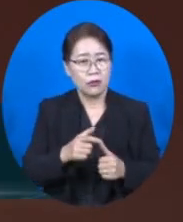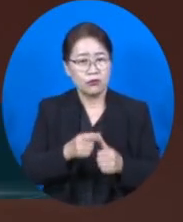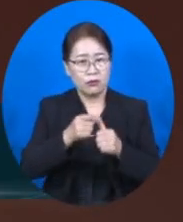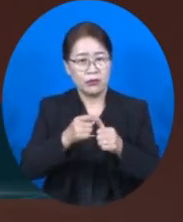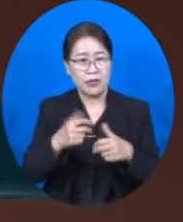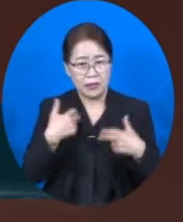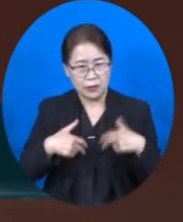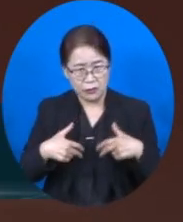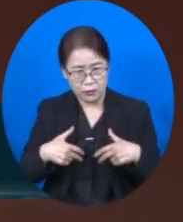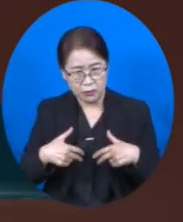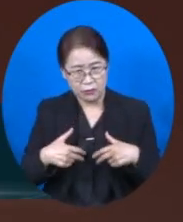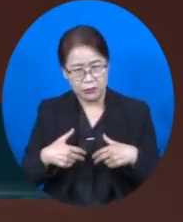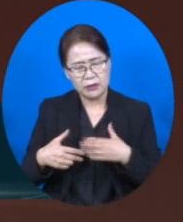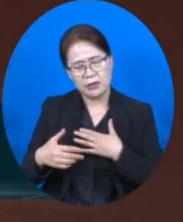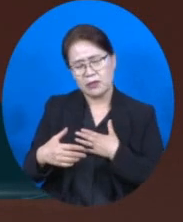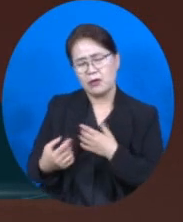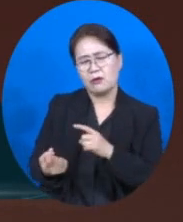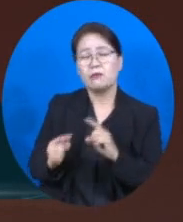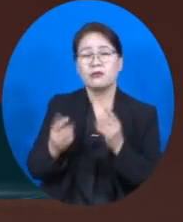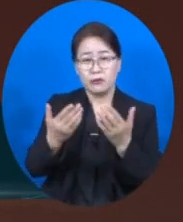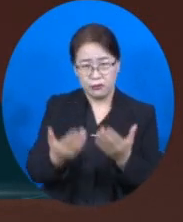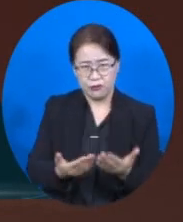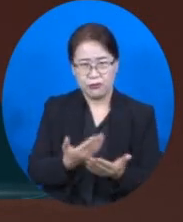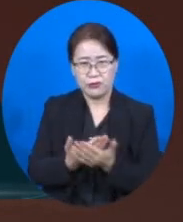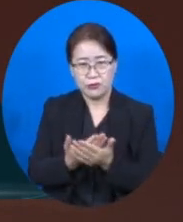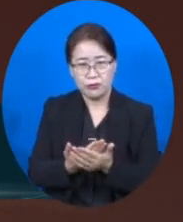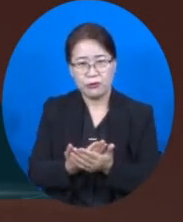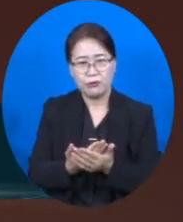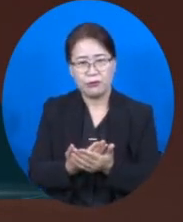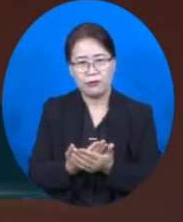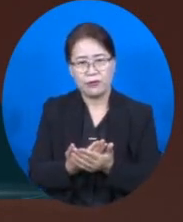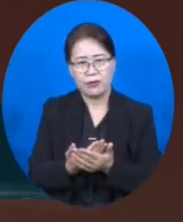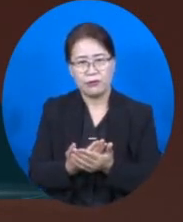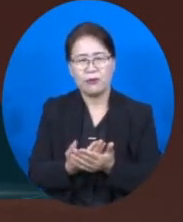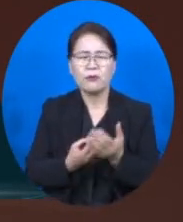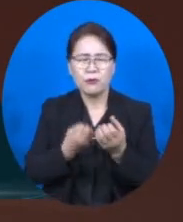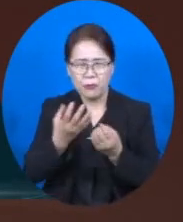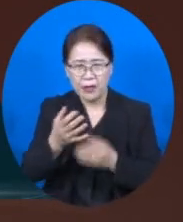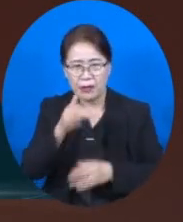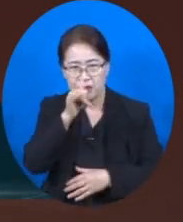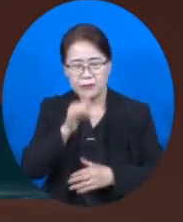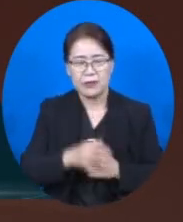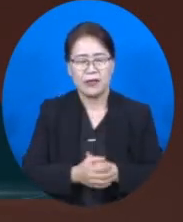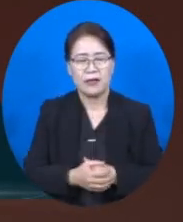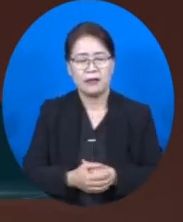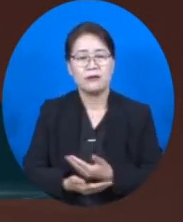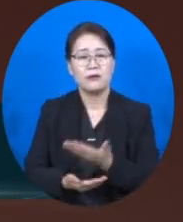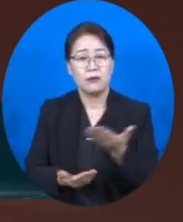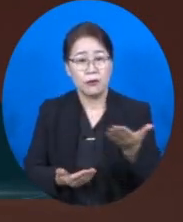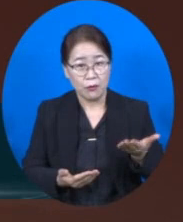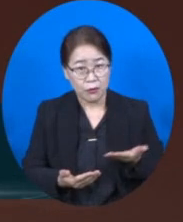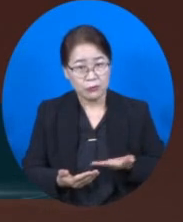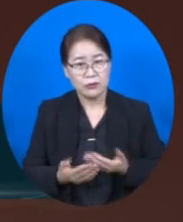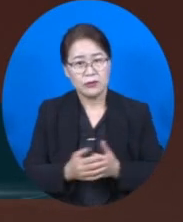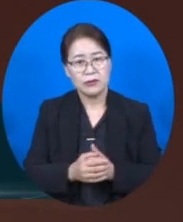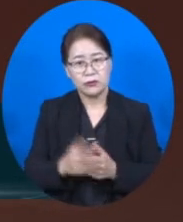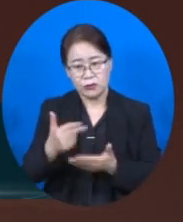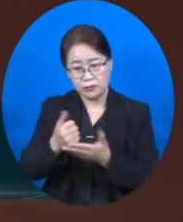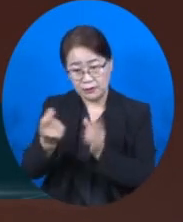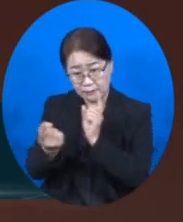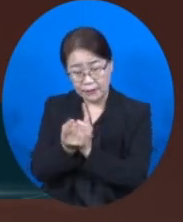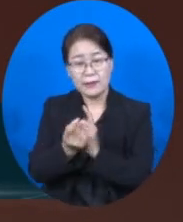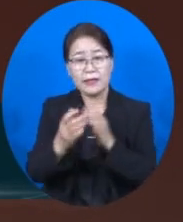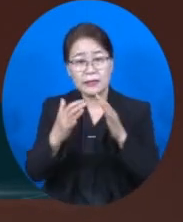구원의 즐거움을 내게 회복시켜 주시고라고 말합니다 여러분 주님을